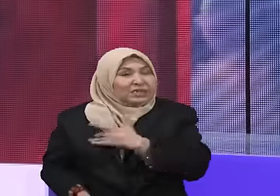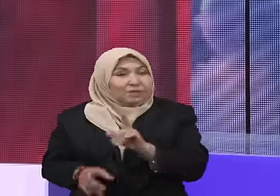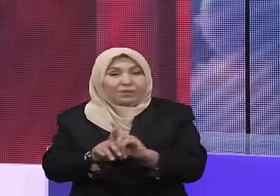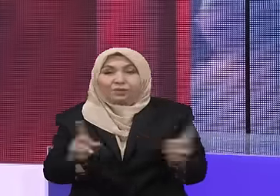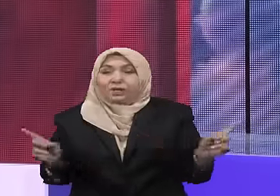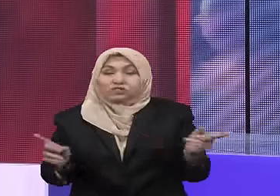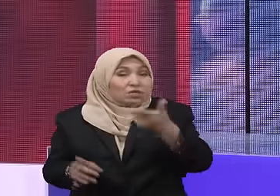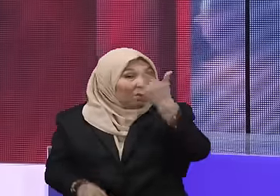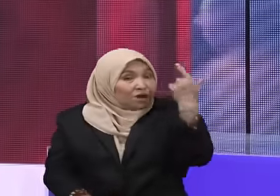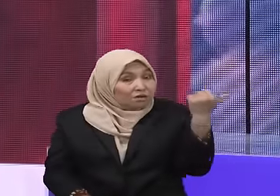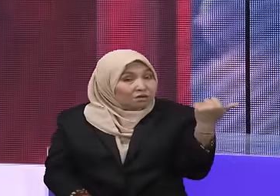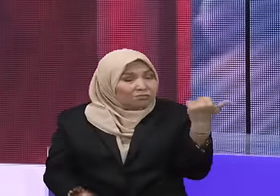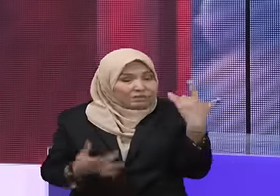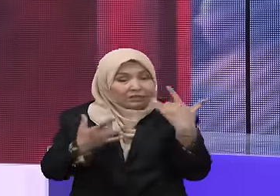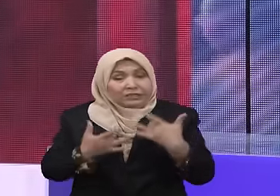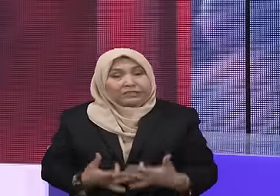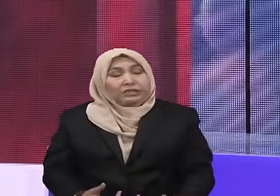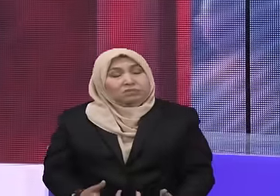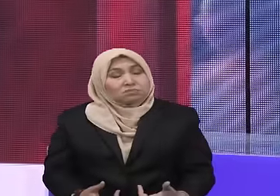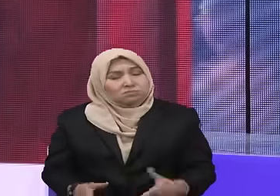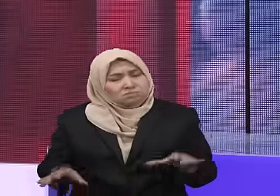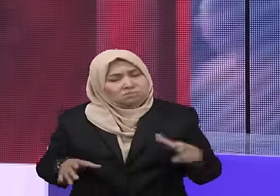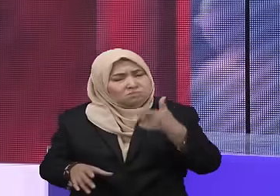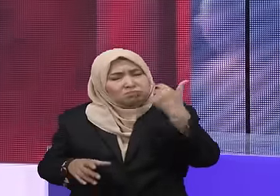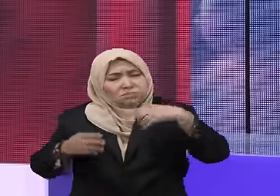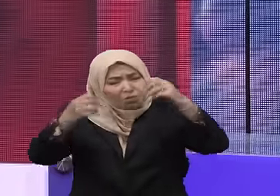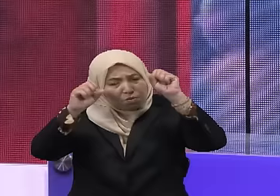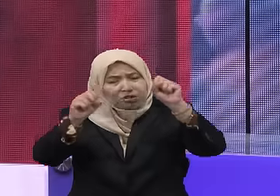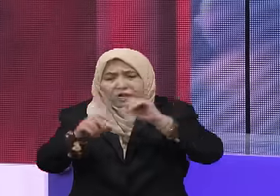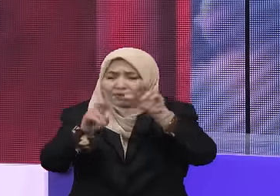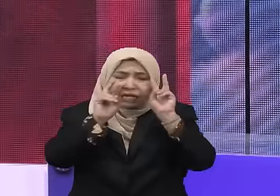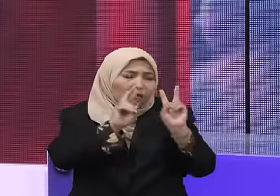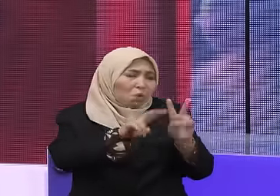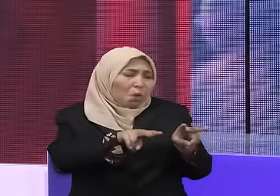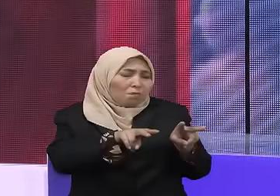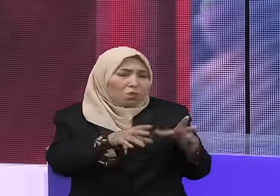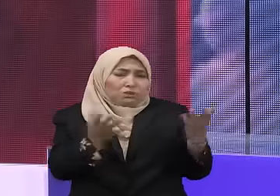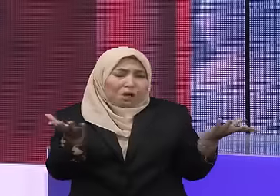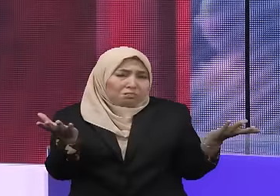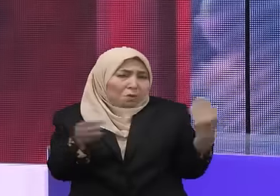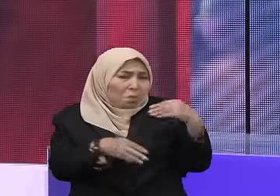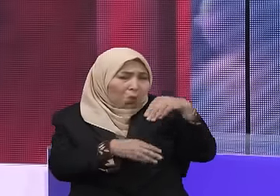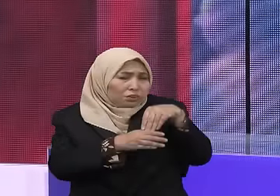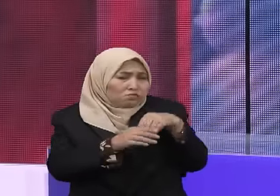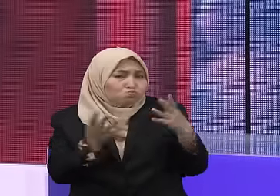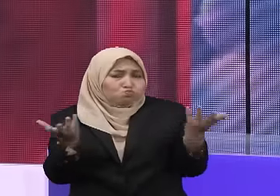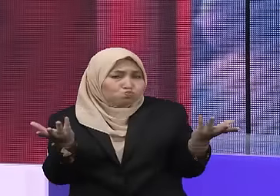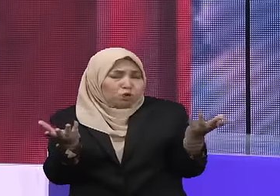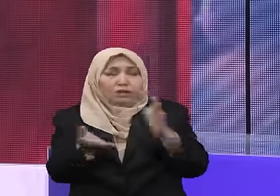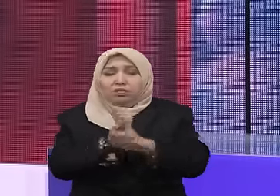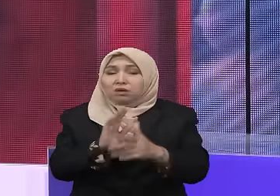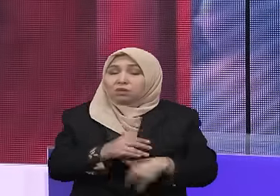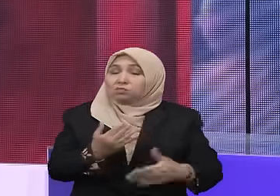berbeza kerana kecewa. Kalau dia buat kerana bos, bos tak tengok pun, tak ada bonus pun kan. Akhirnya dia akan